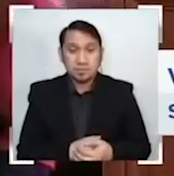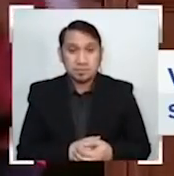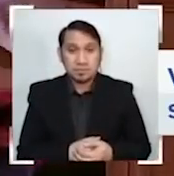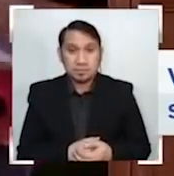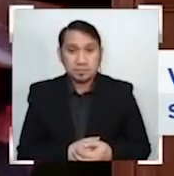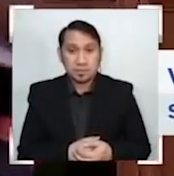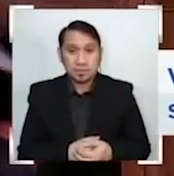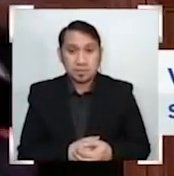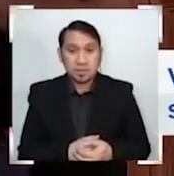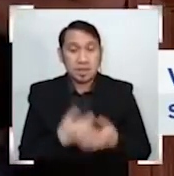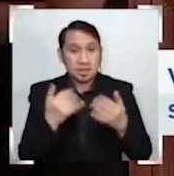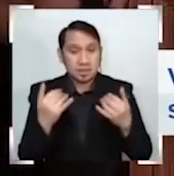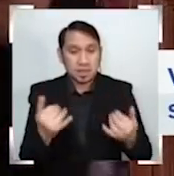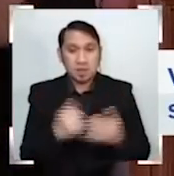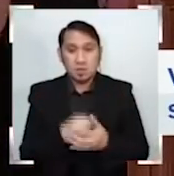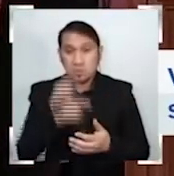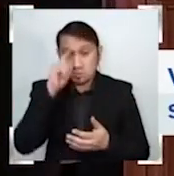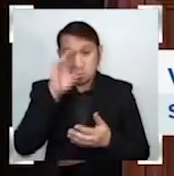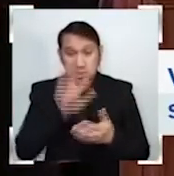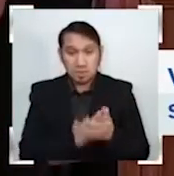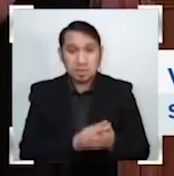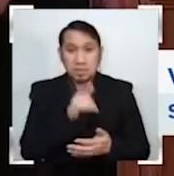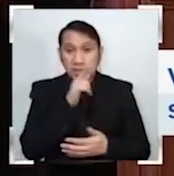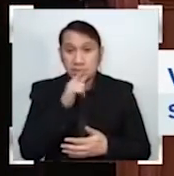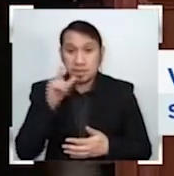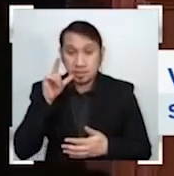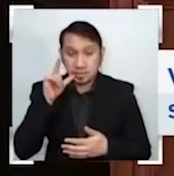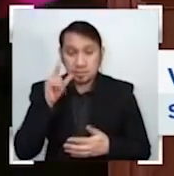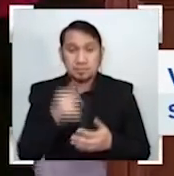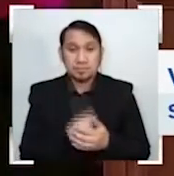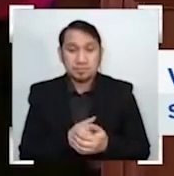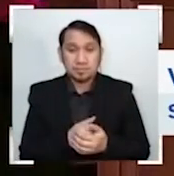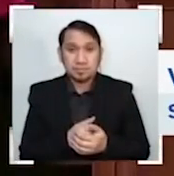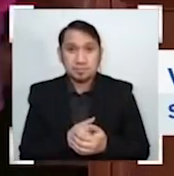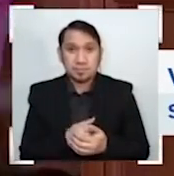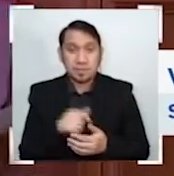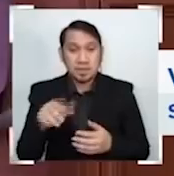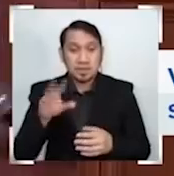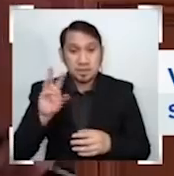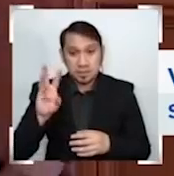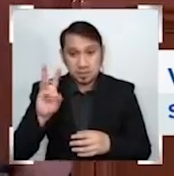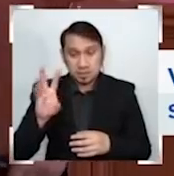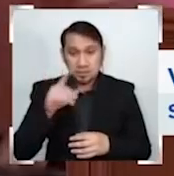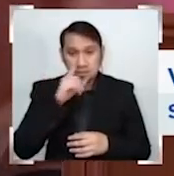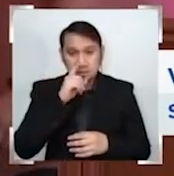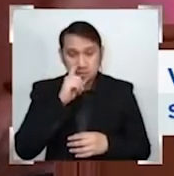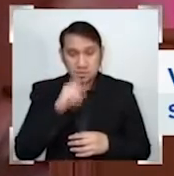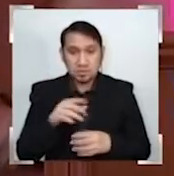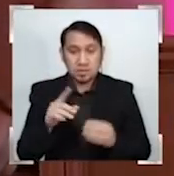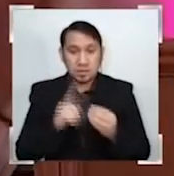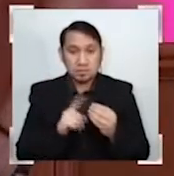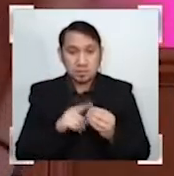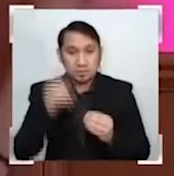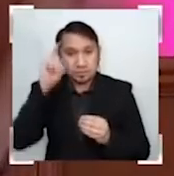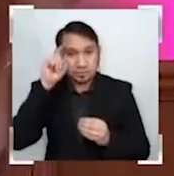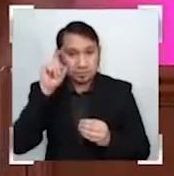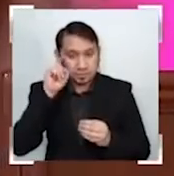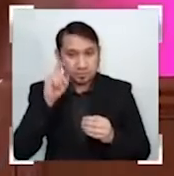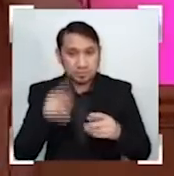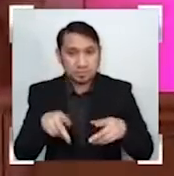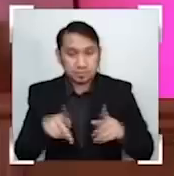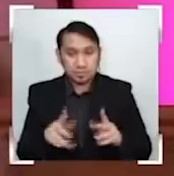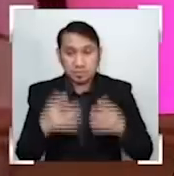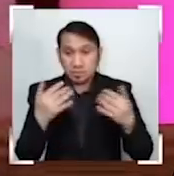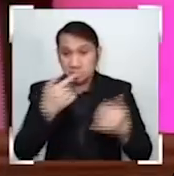Naniniwala si Vice President Lenny Robredo na dapat itaas sa 16 years old ang age of sexual consent. Ang nasa batas sa